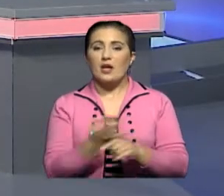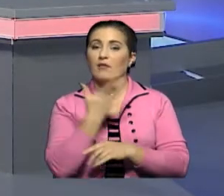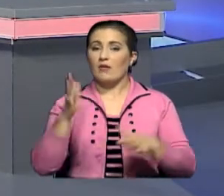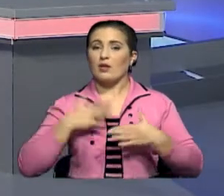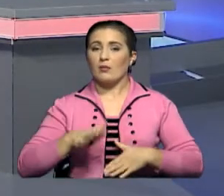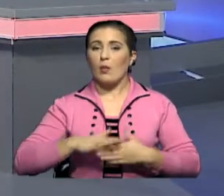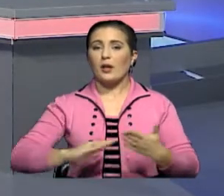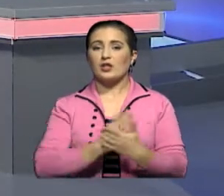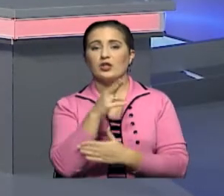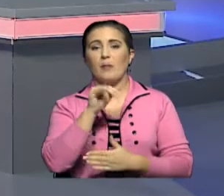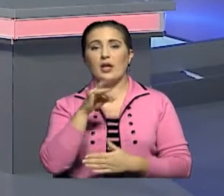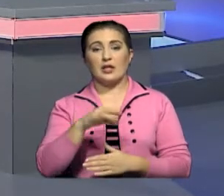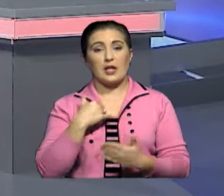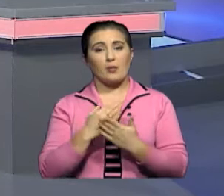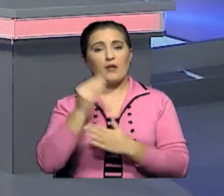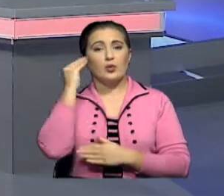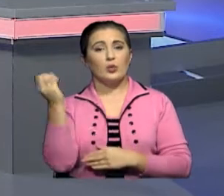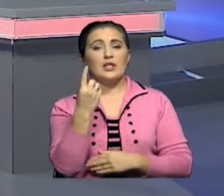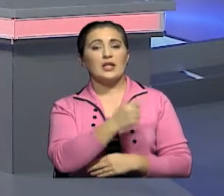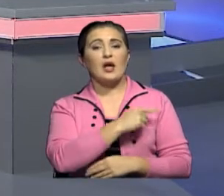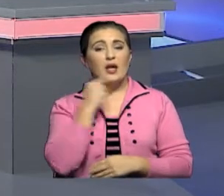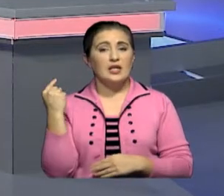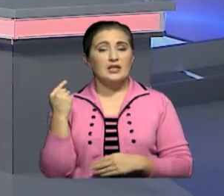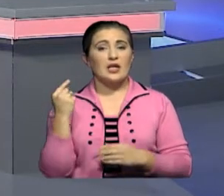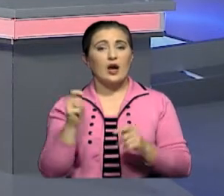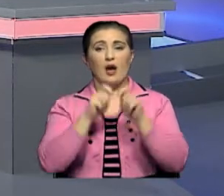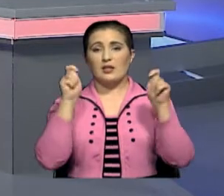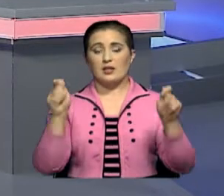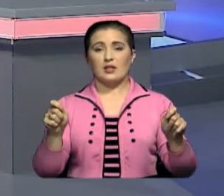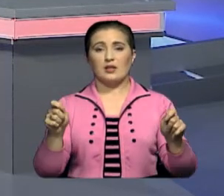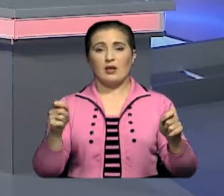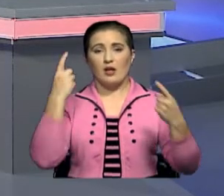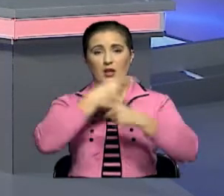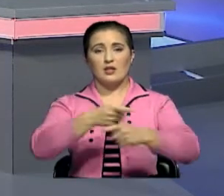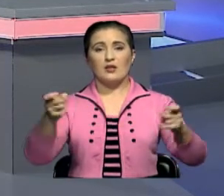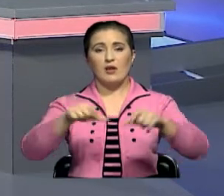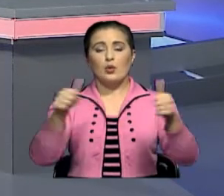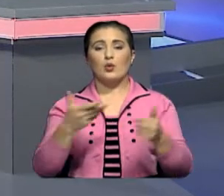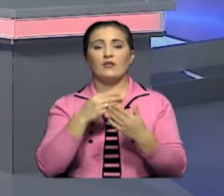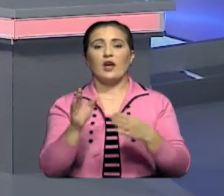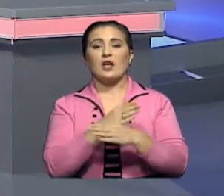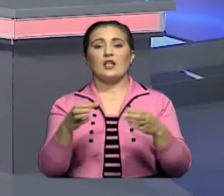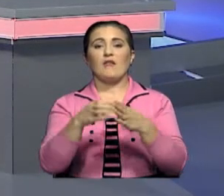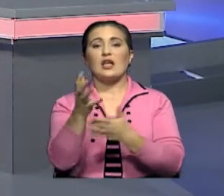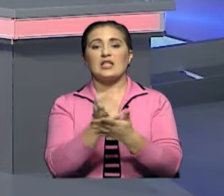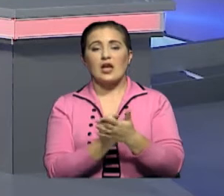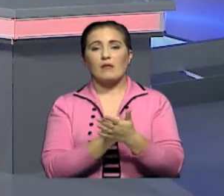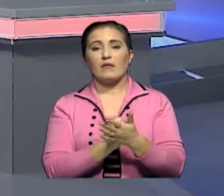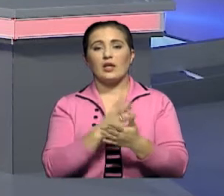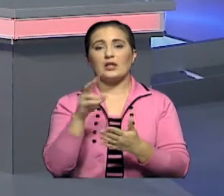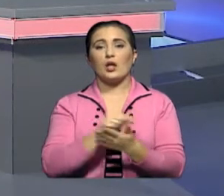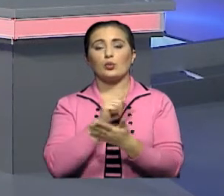политическая партия я имею ввиду единая россия открыто и гласно формирует свой кадровый резерв на должности